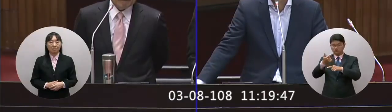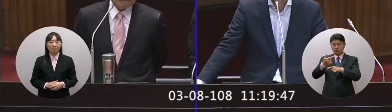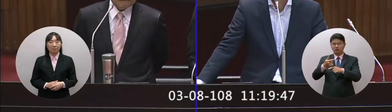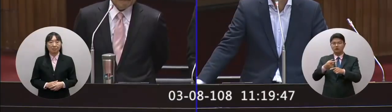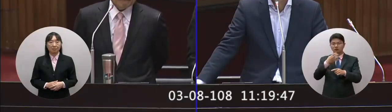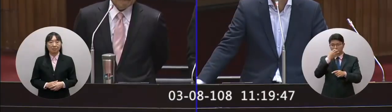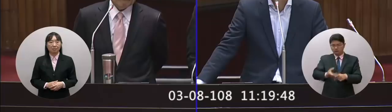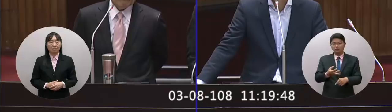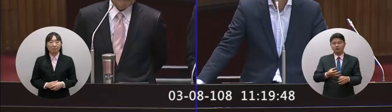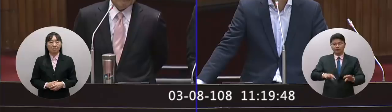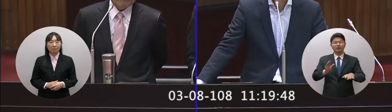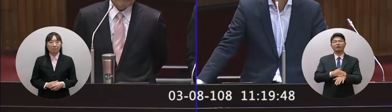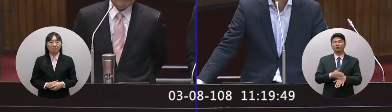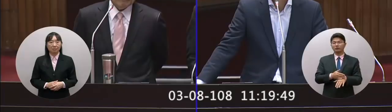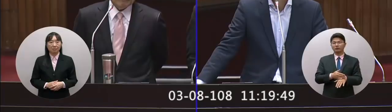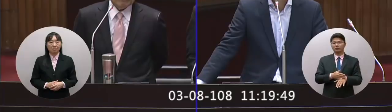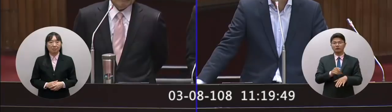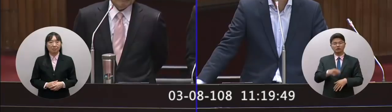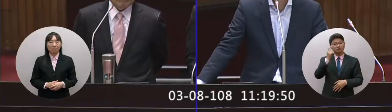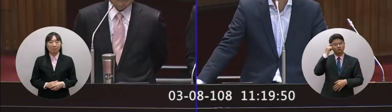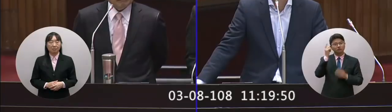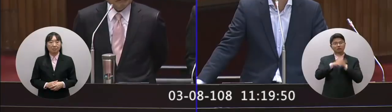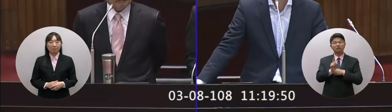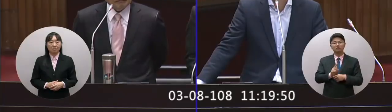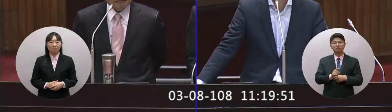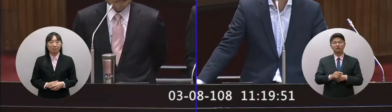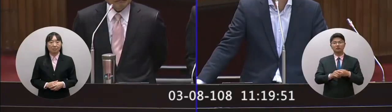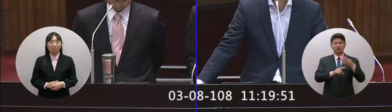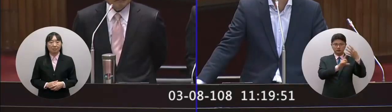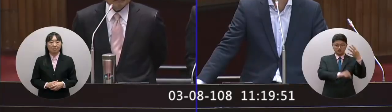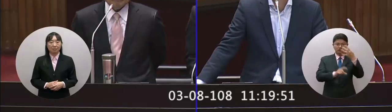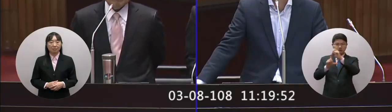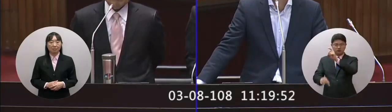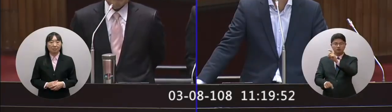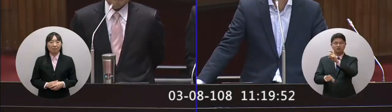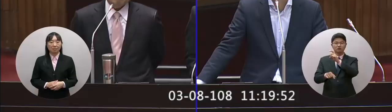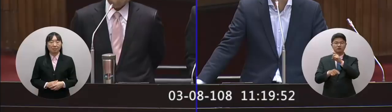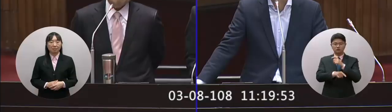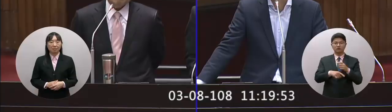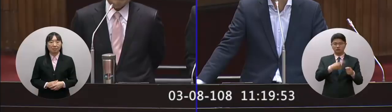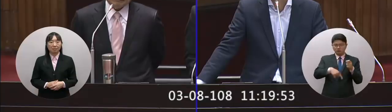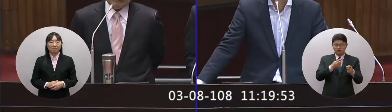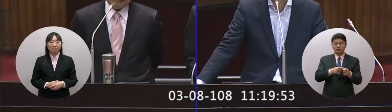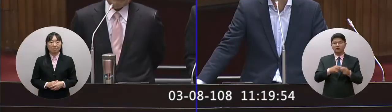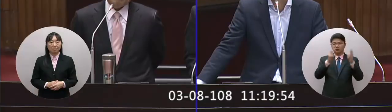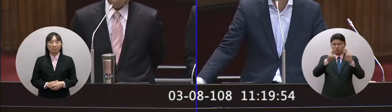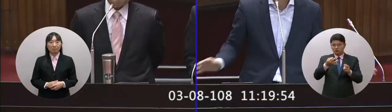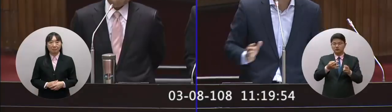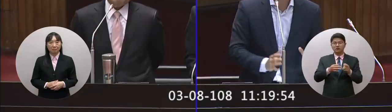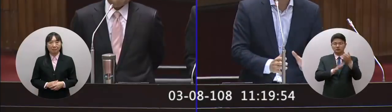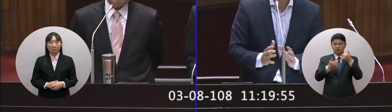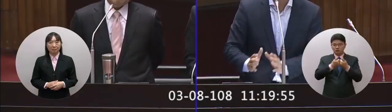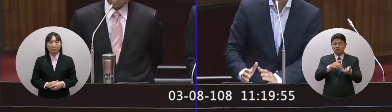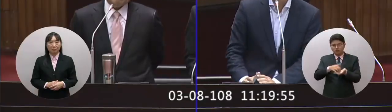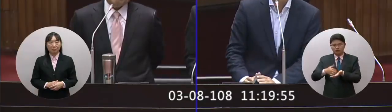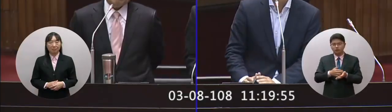钱，所以每年的4月、10月需要经过电价审议委员会来开会。